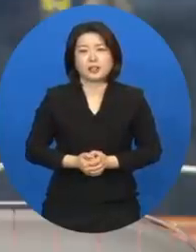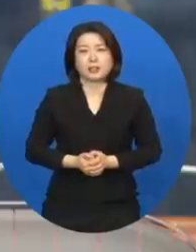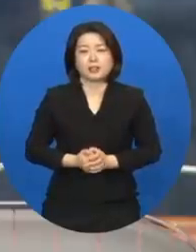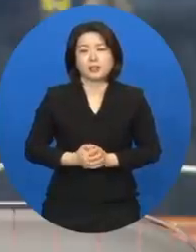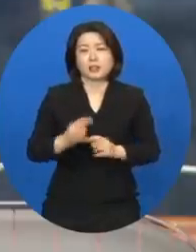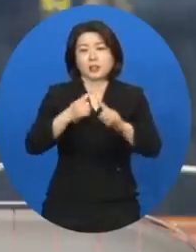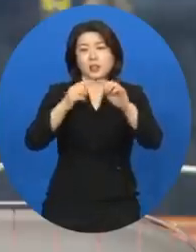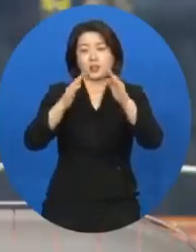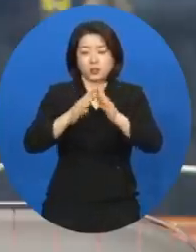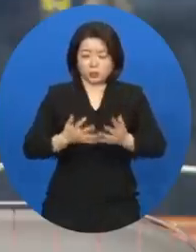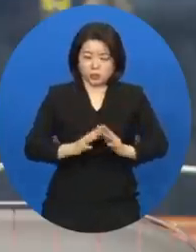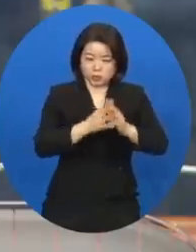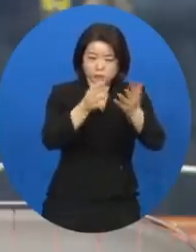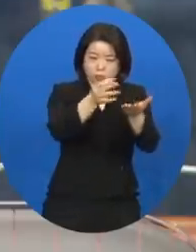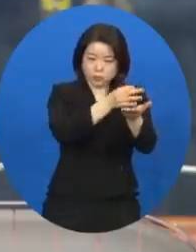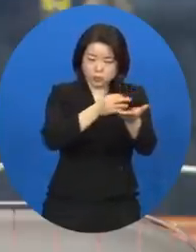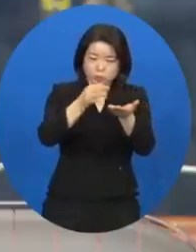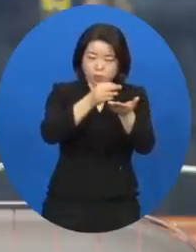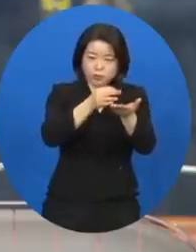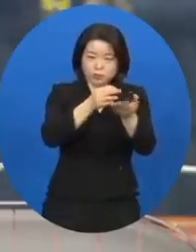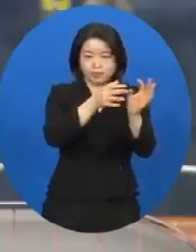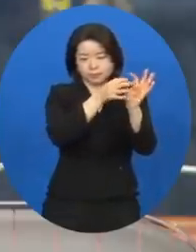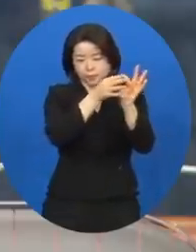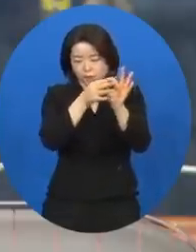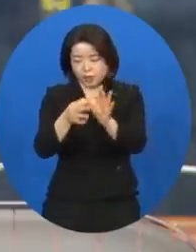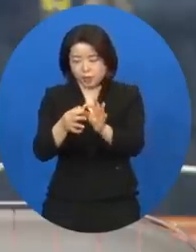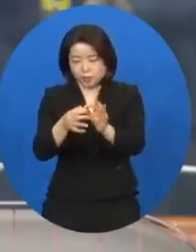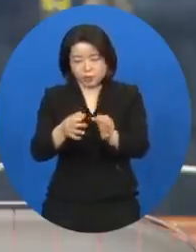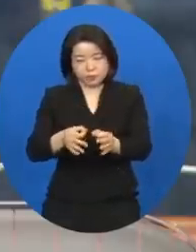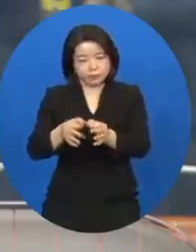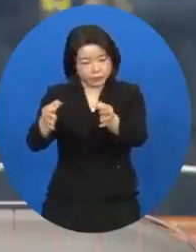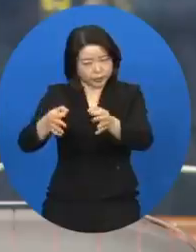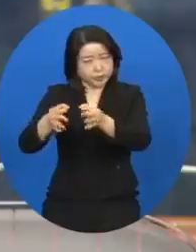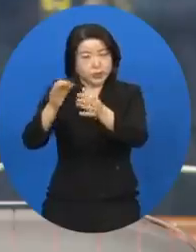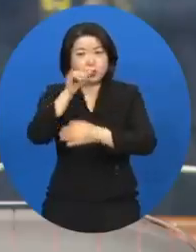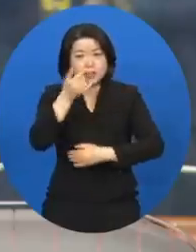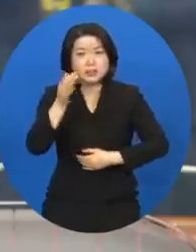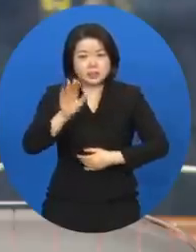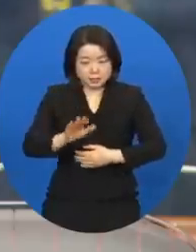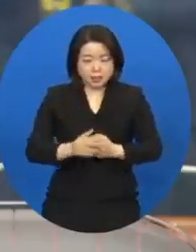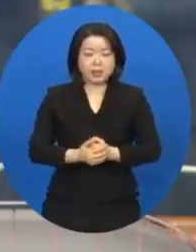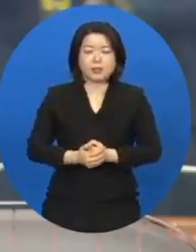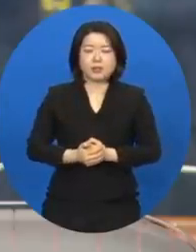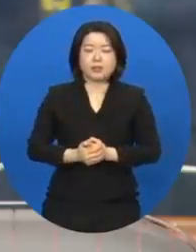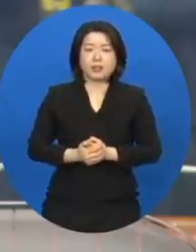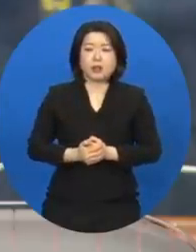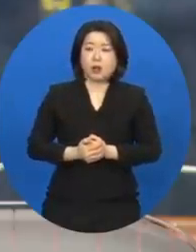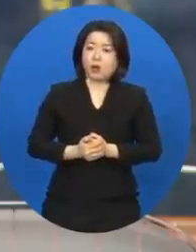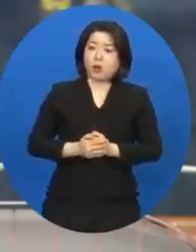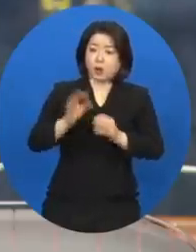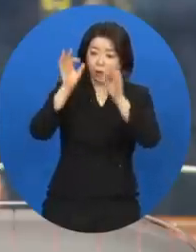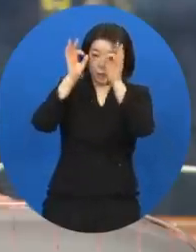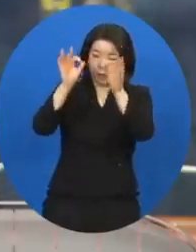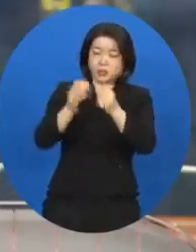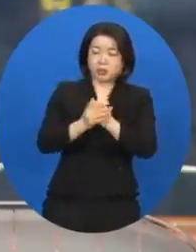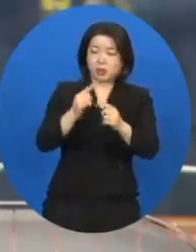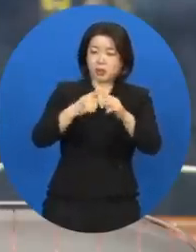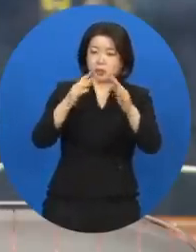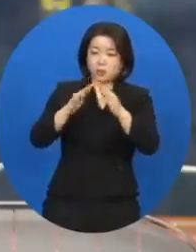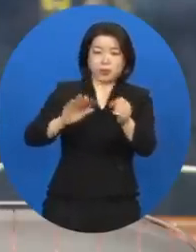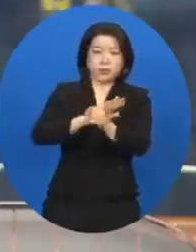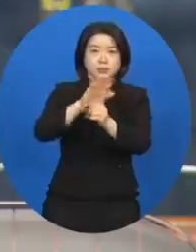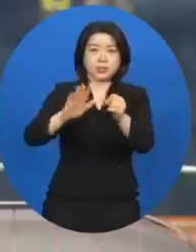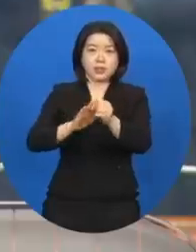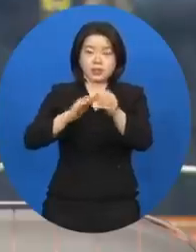교회 건축원금을 그동안에 해오면서 교회를 사랑하는 성도들이 생긴 거예요. 사실 우리